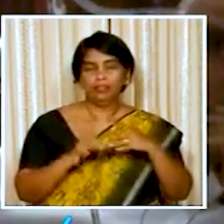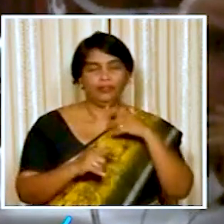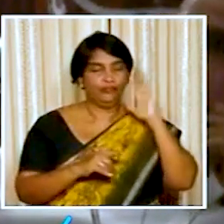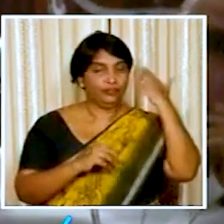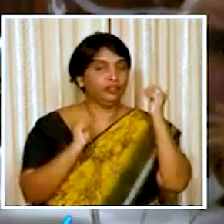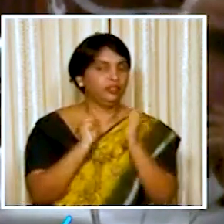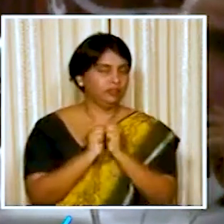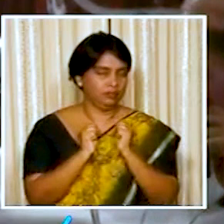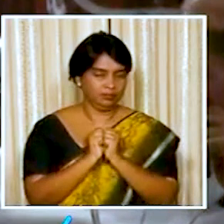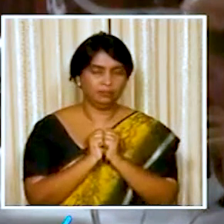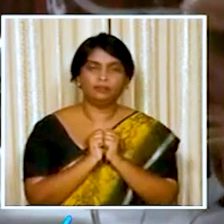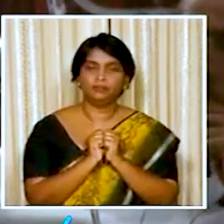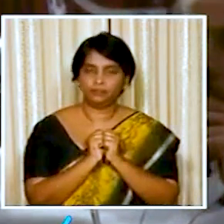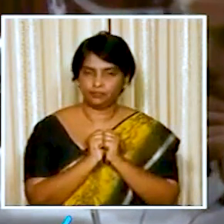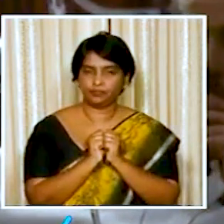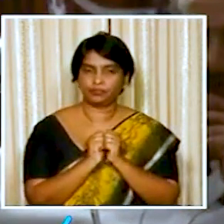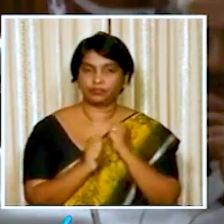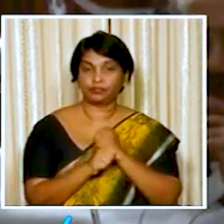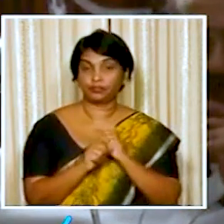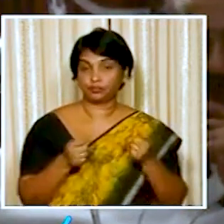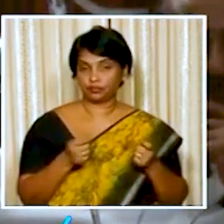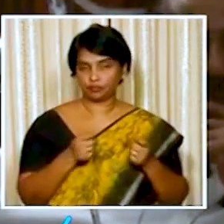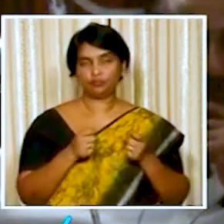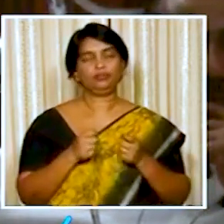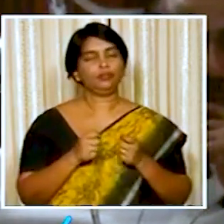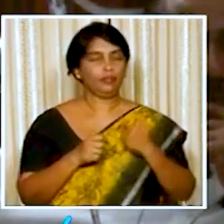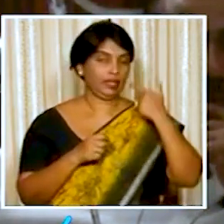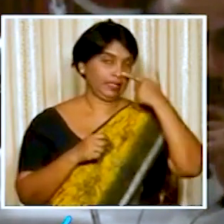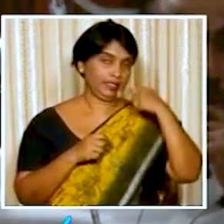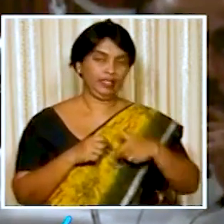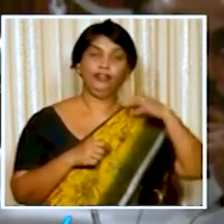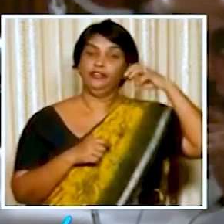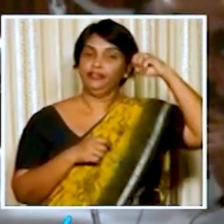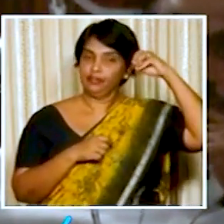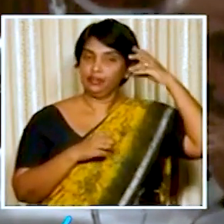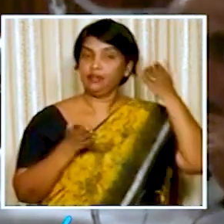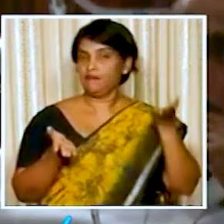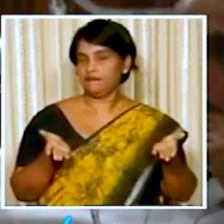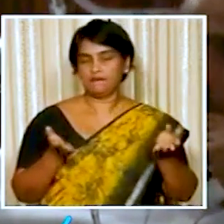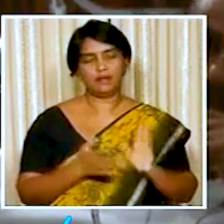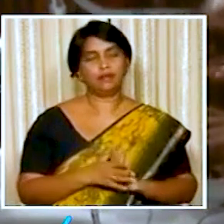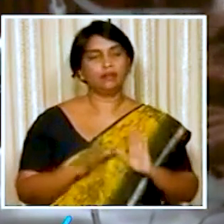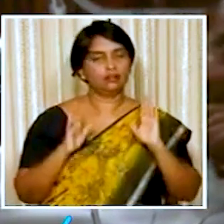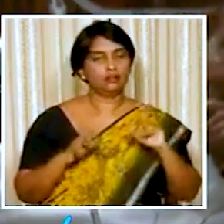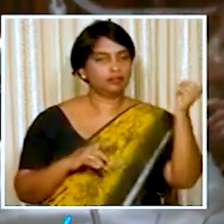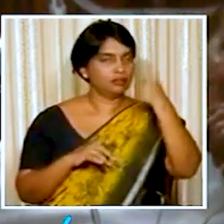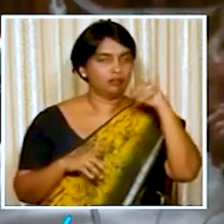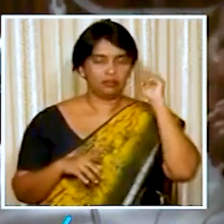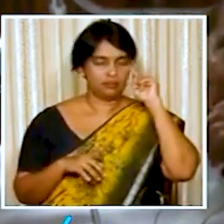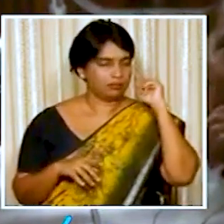කරලා තියෙනවා කියලා මේ රටේ මේ ගෑස් ටික තෙල් ටික විදුලිය තියෙන නිසා මොකද කාටවත් මතක